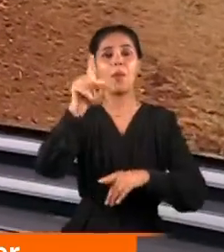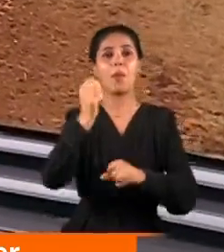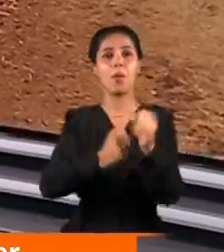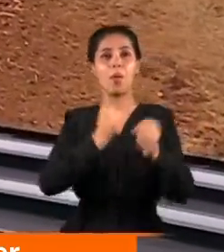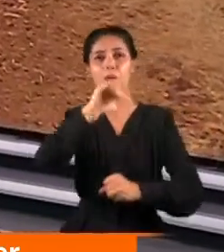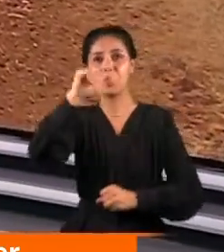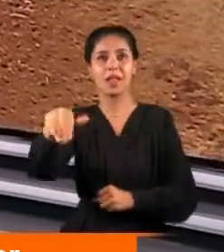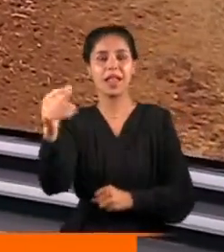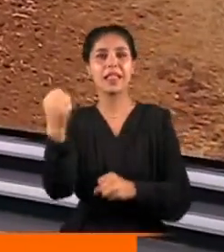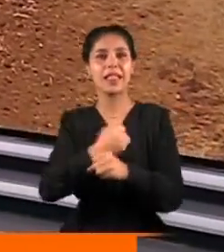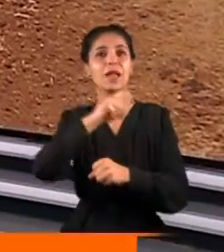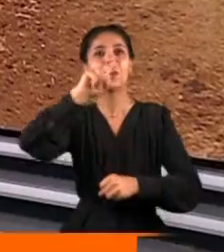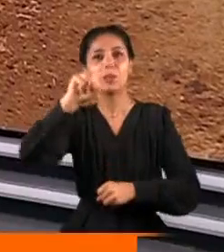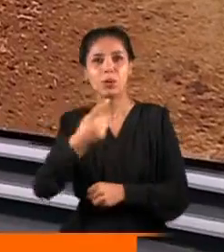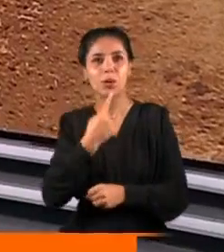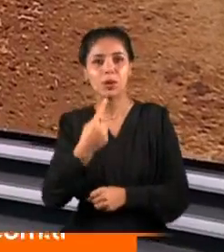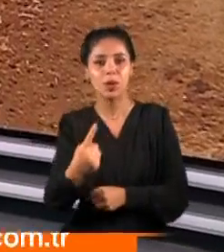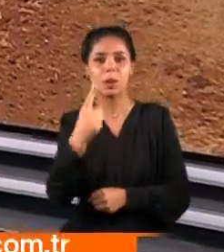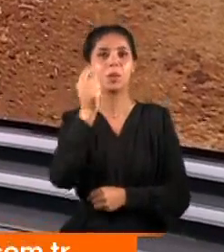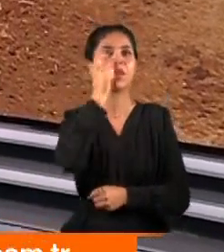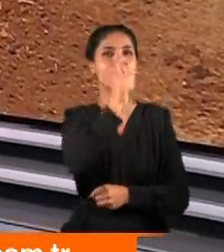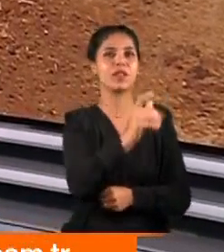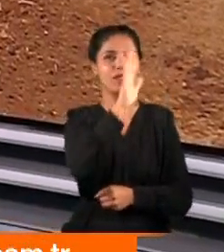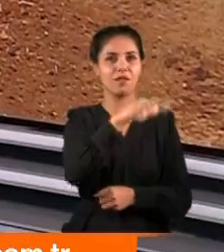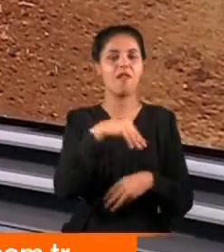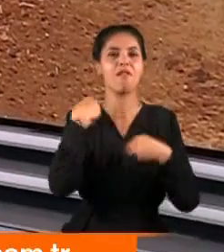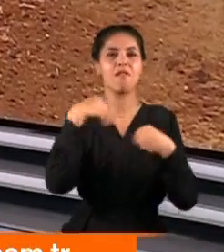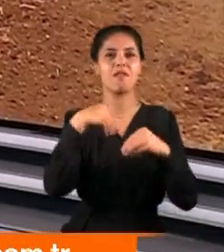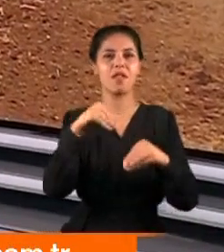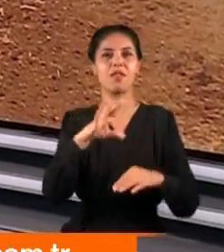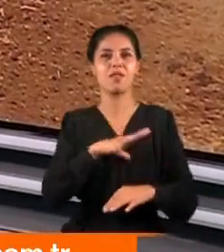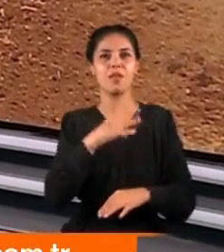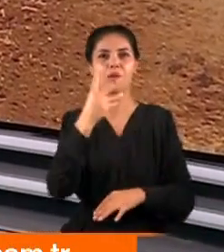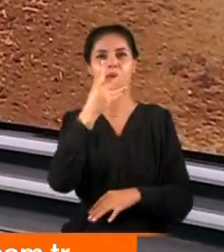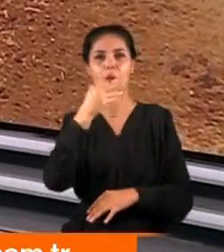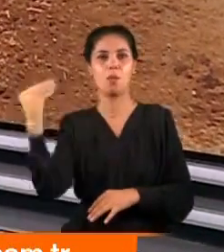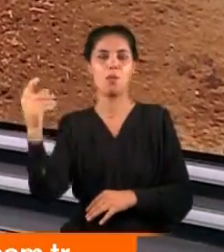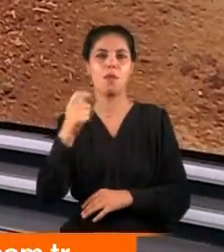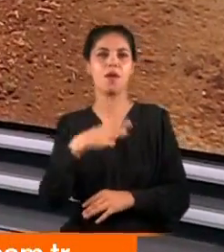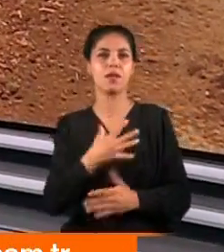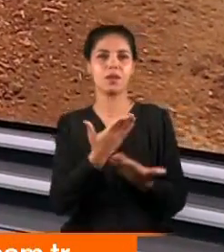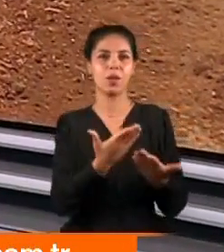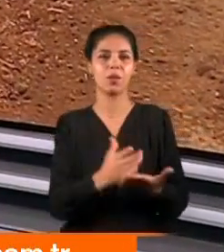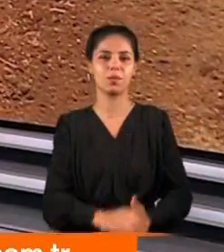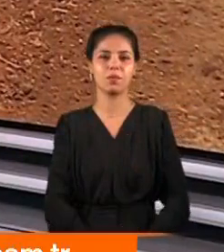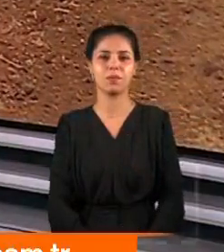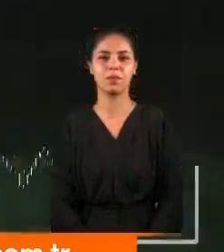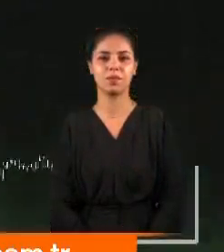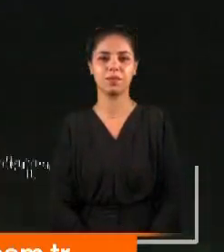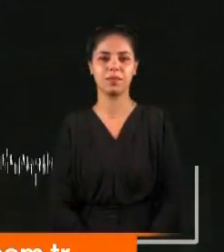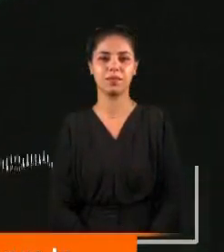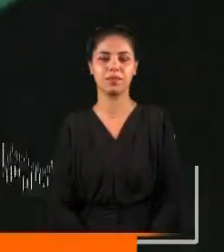tabii. Hatta o taşı bulduğunu iddia eden biri var. Satılığa bile çıkardı. 4 milyon lira istiyor.